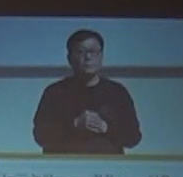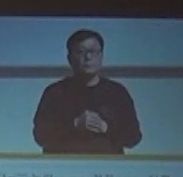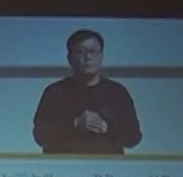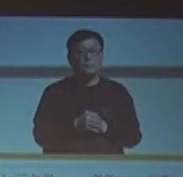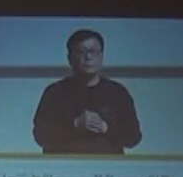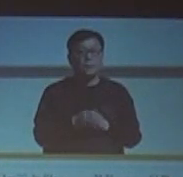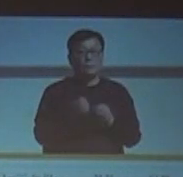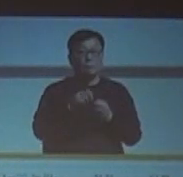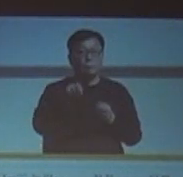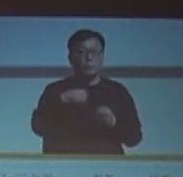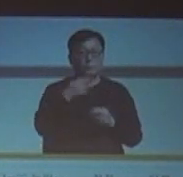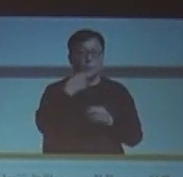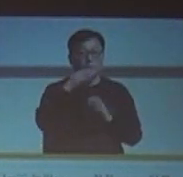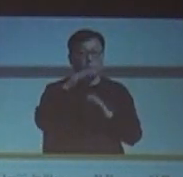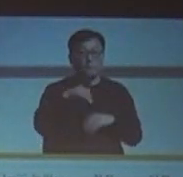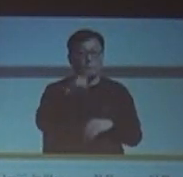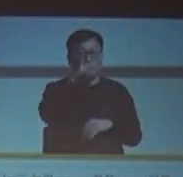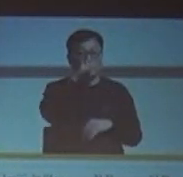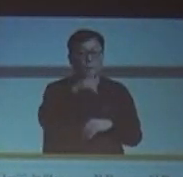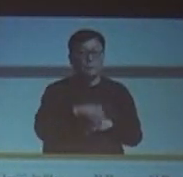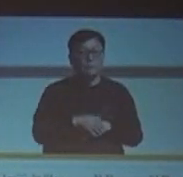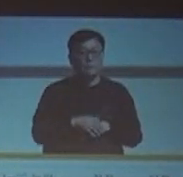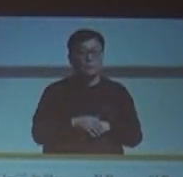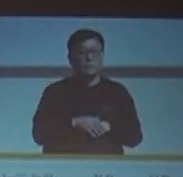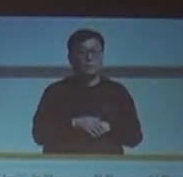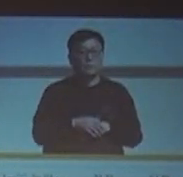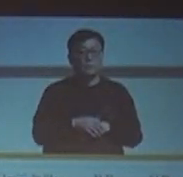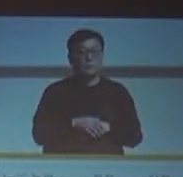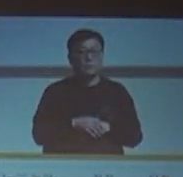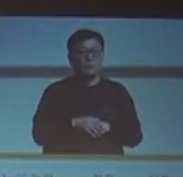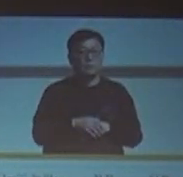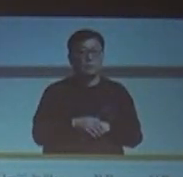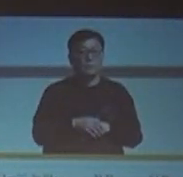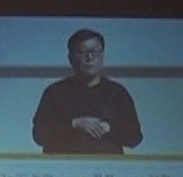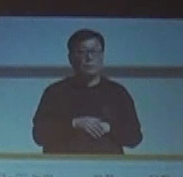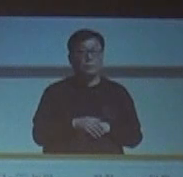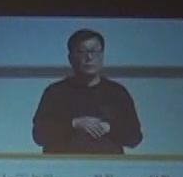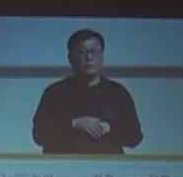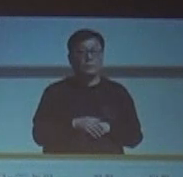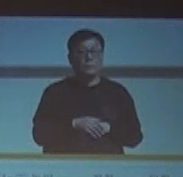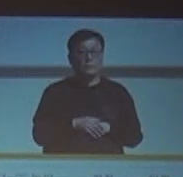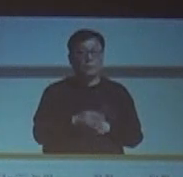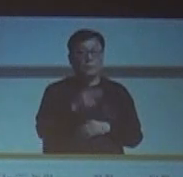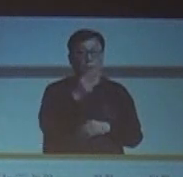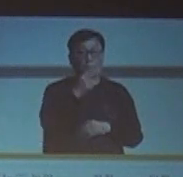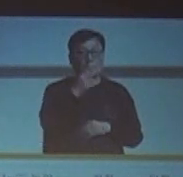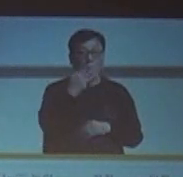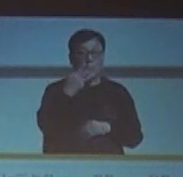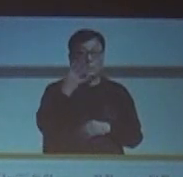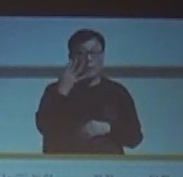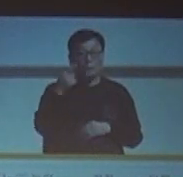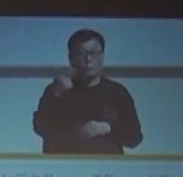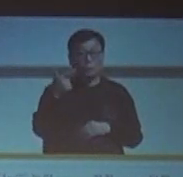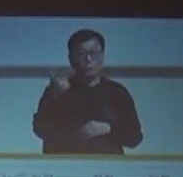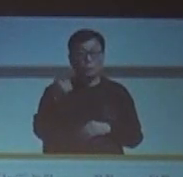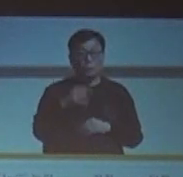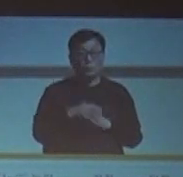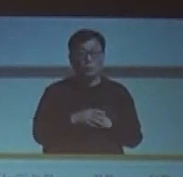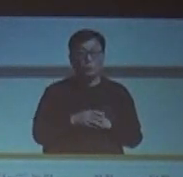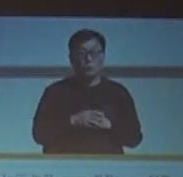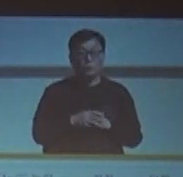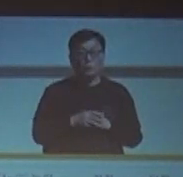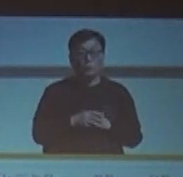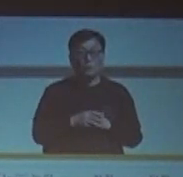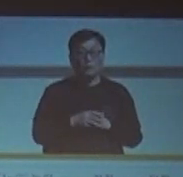문자 없나요? 있어요. 아, 예, 예. 아, 일단 저거 보이네요. 아, 이 8400번님. 도밀구 신문이 수영상 나 오시고